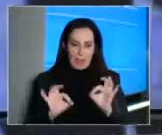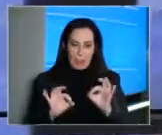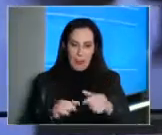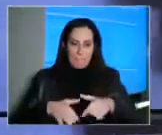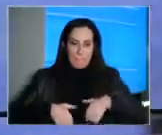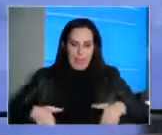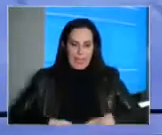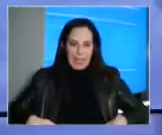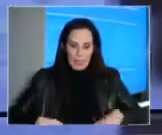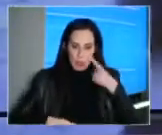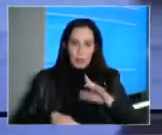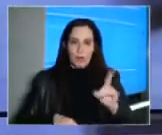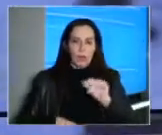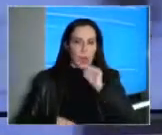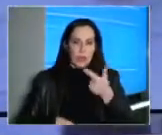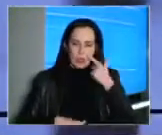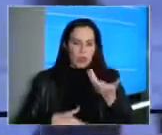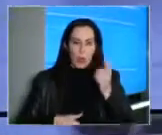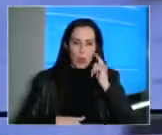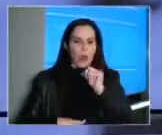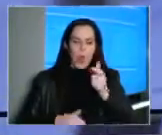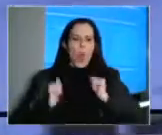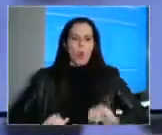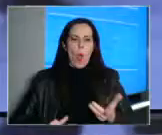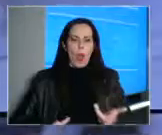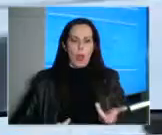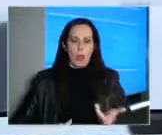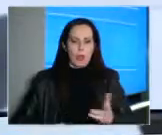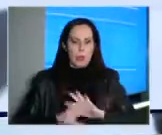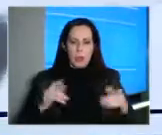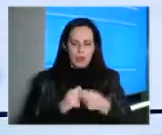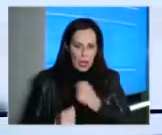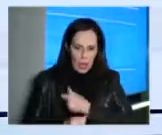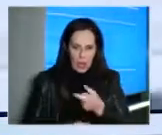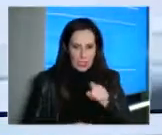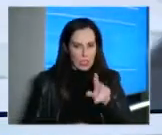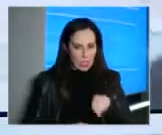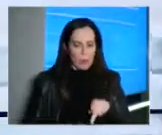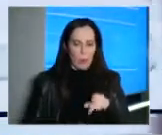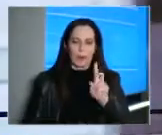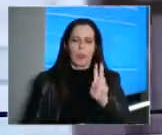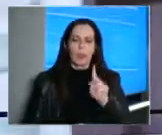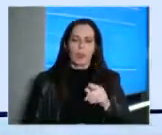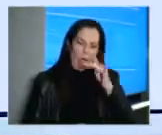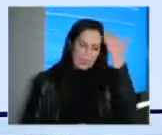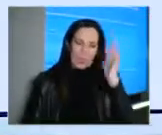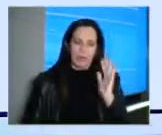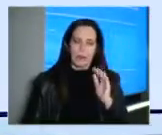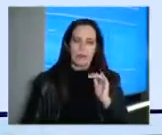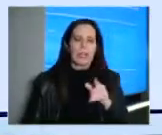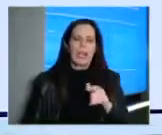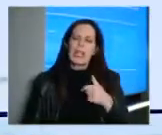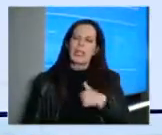ביקיני שחושף אותו, ואם מישהי לא רוצה לחשף כי היא לא נוח לה עם הגוף שלה בלי קשר לדת, זאת אומרת יש פה איזושהי הקצנה. לי זה